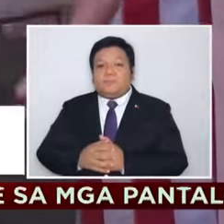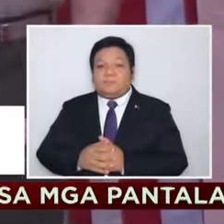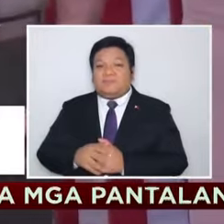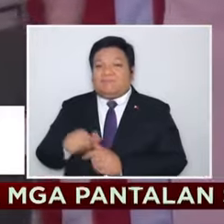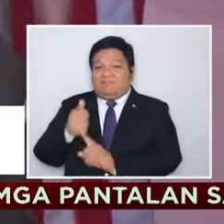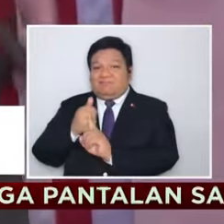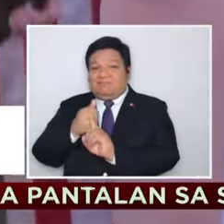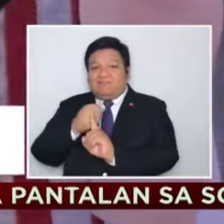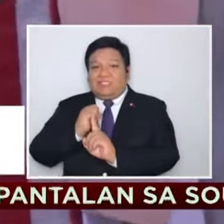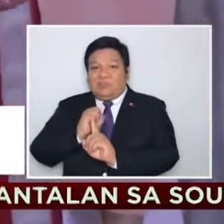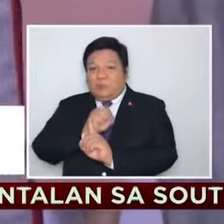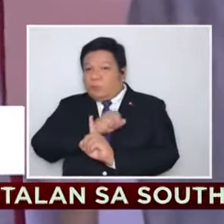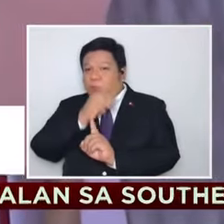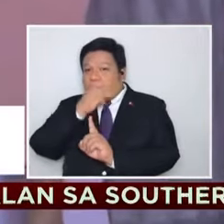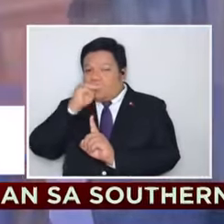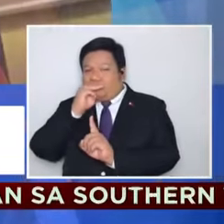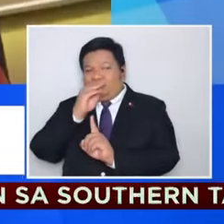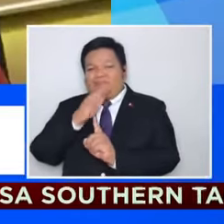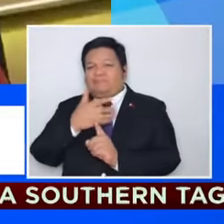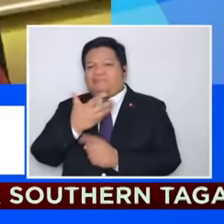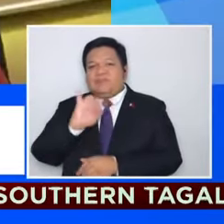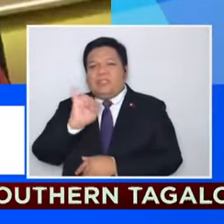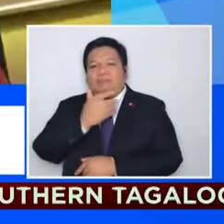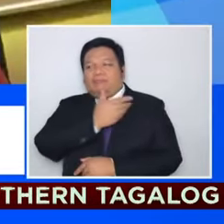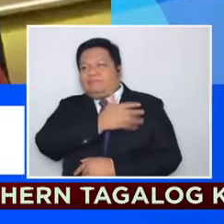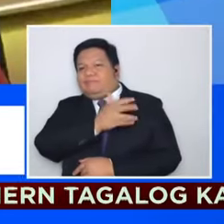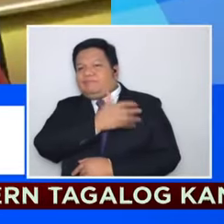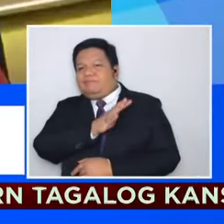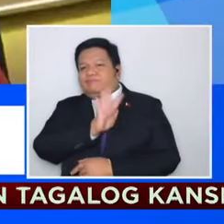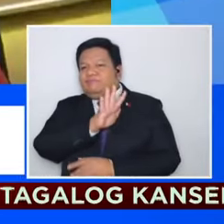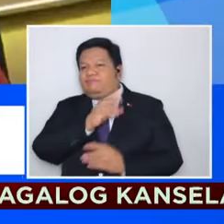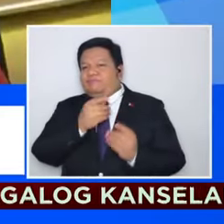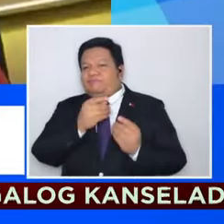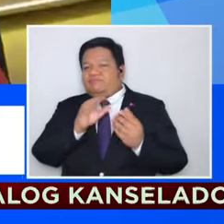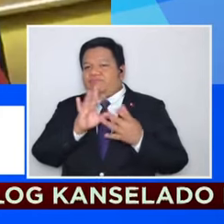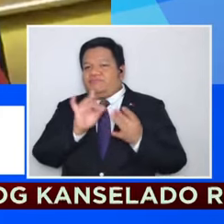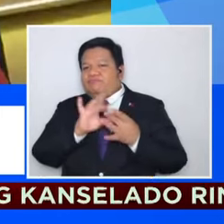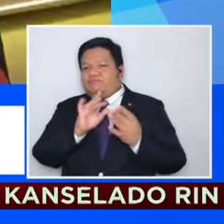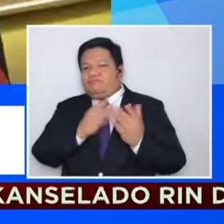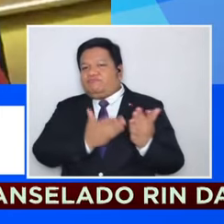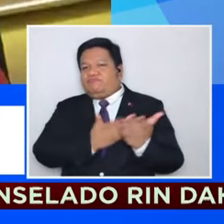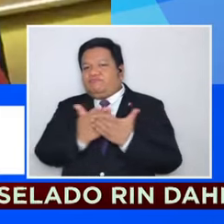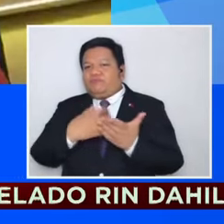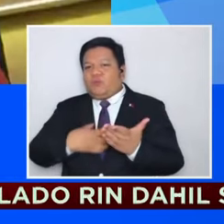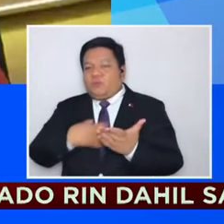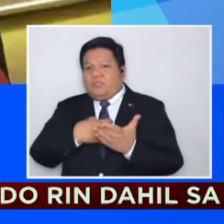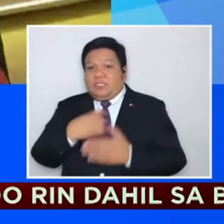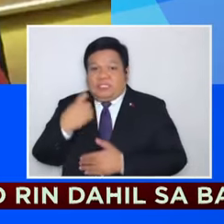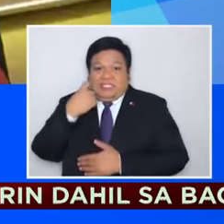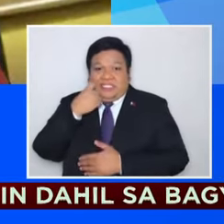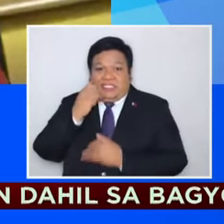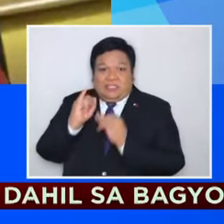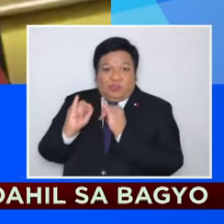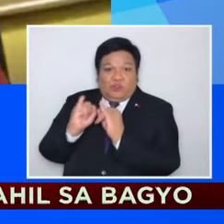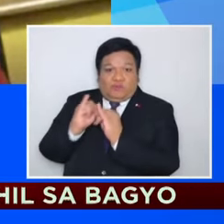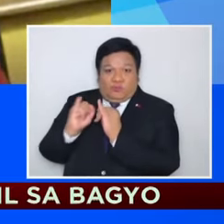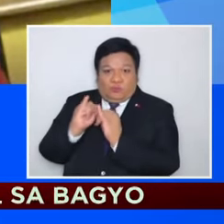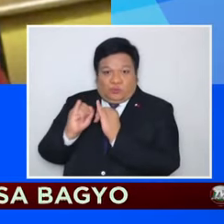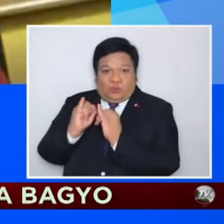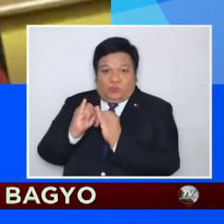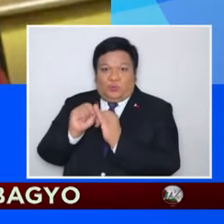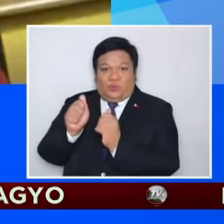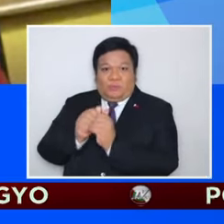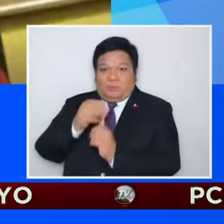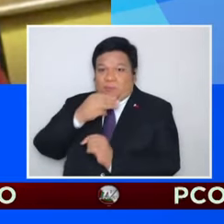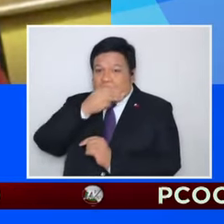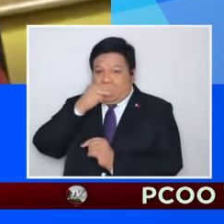ang inihaing petisyon ng kabilang grupo. Sa interview ngayong hapon sa teleradyo, sinabi ng senador na kumpiyansa siya na sila